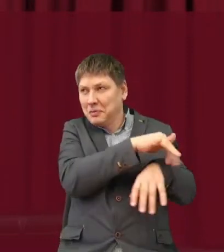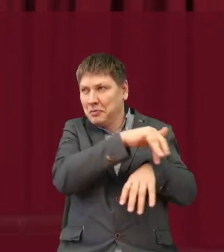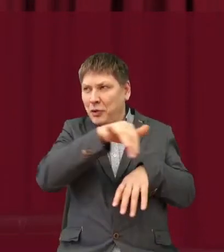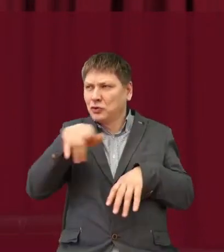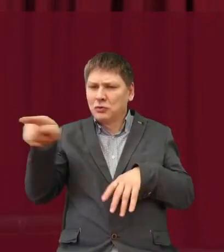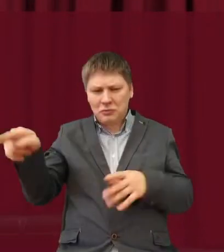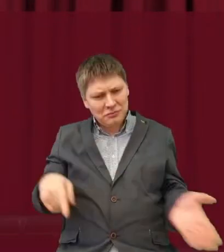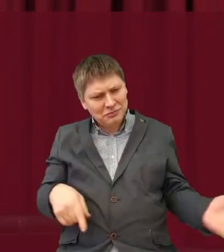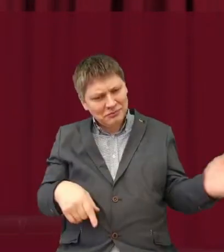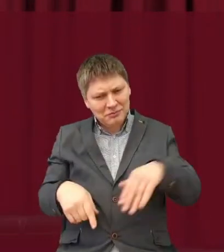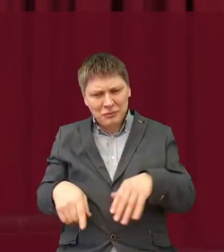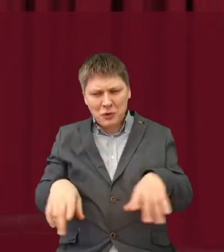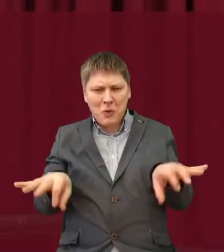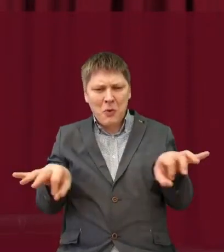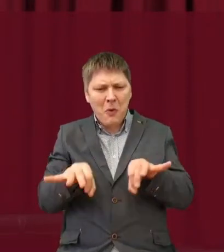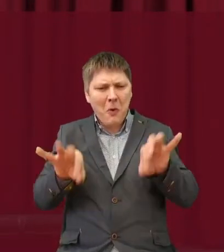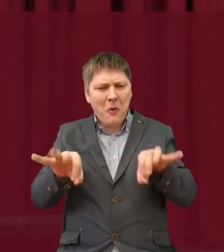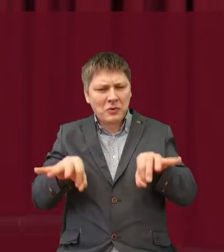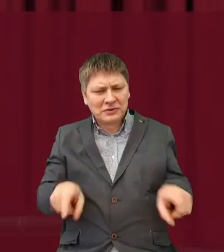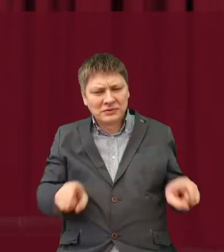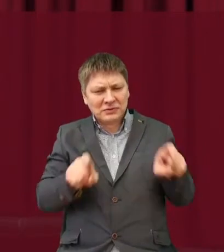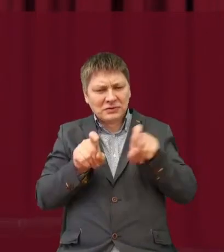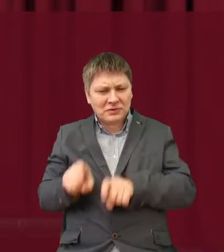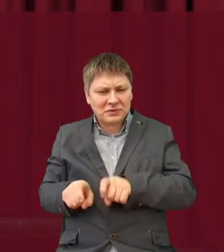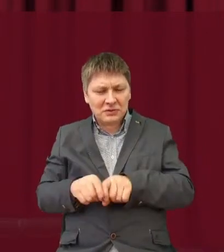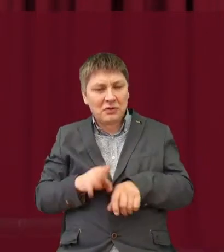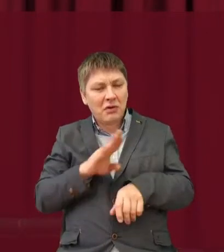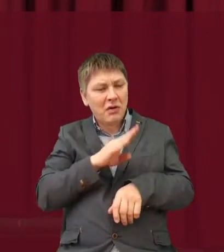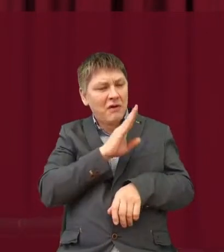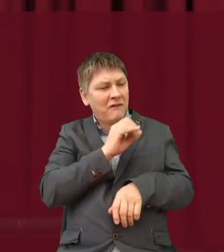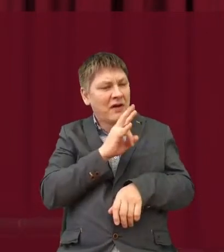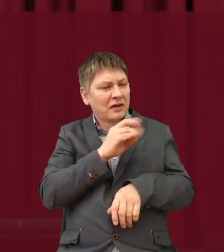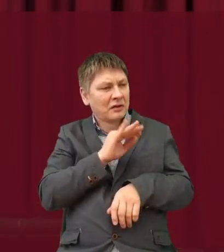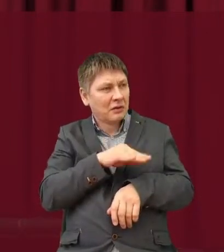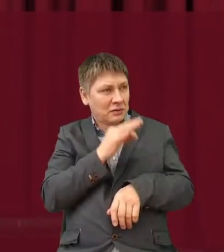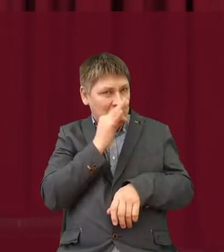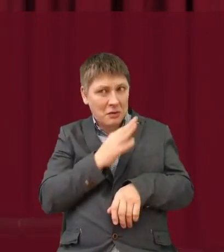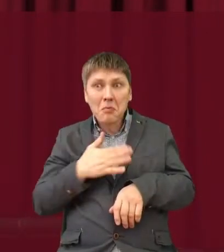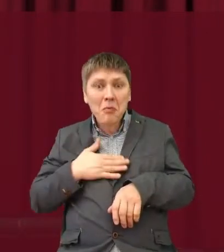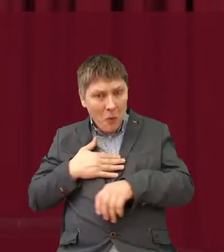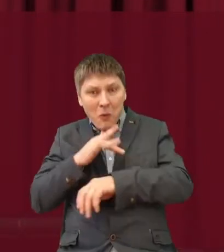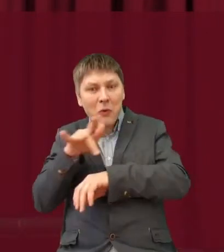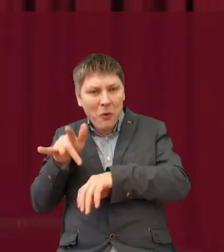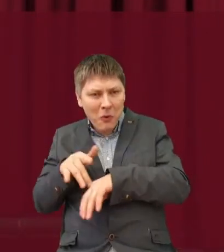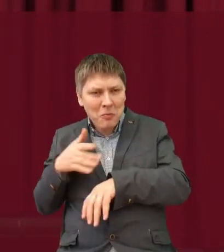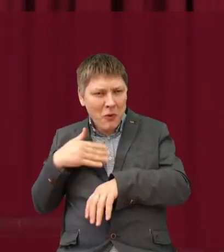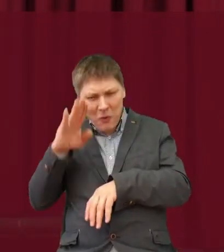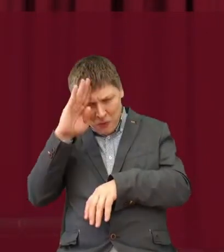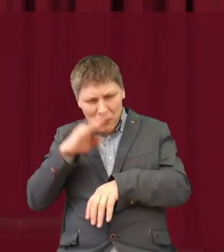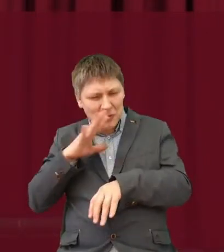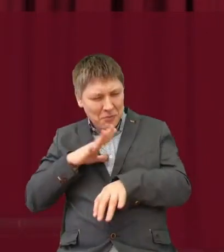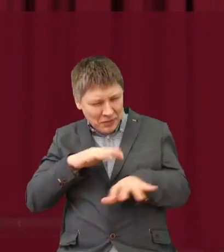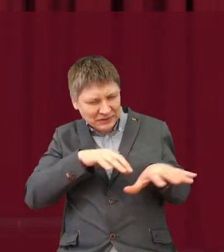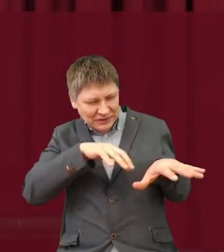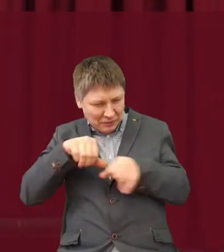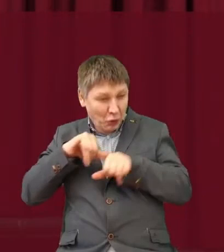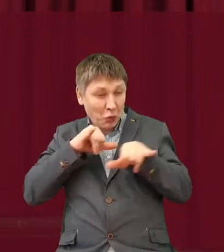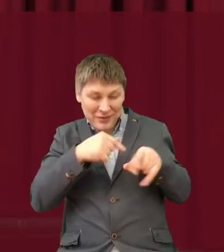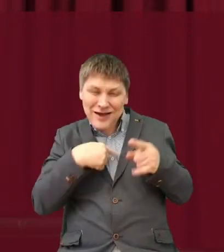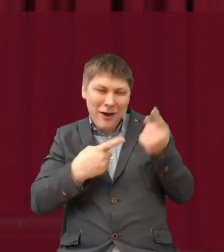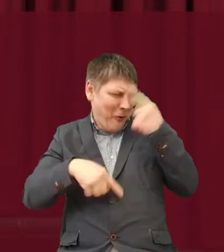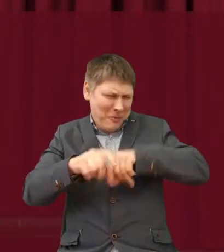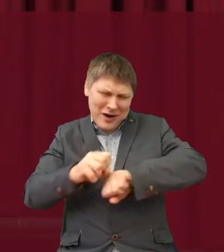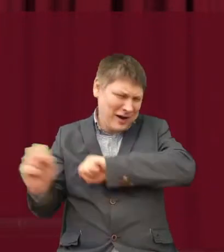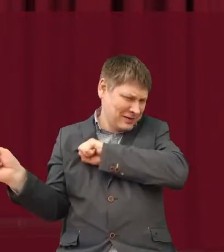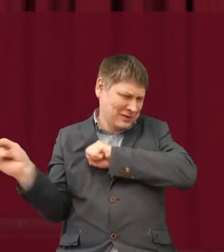посадил его с собой на колесницу и сказал ему виноград города которые взял мой отец вот твоего отца я возвращу